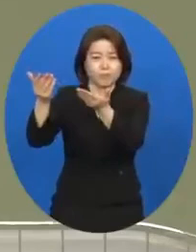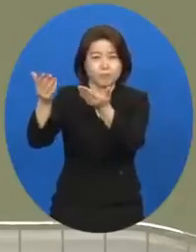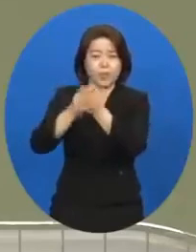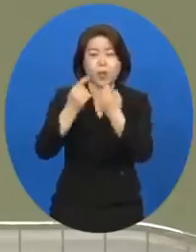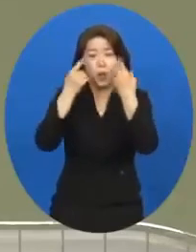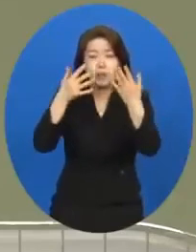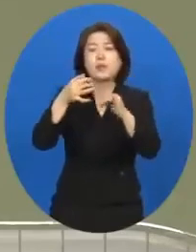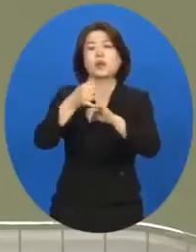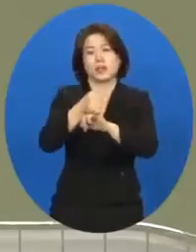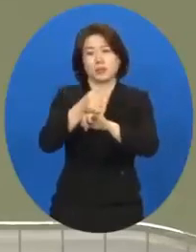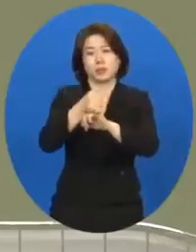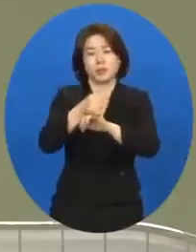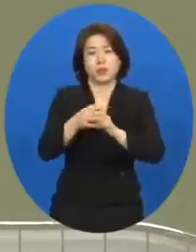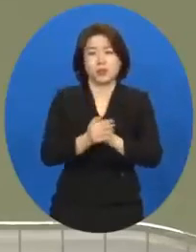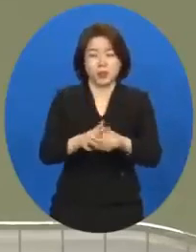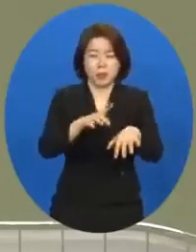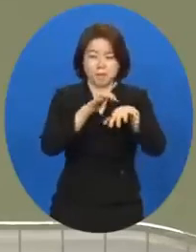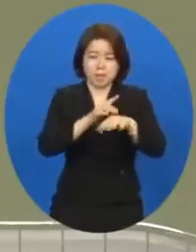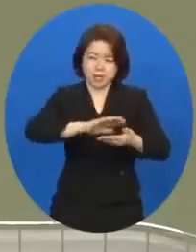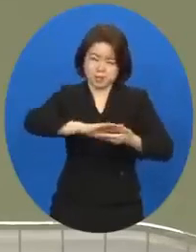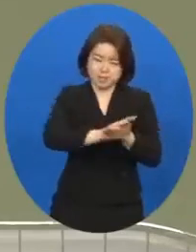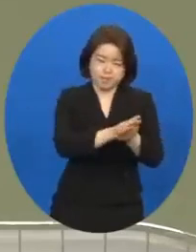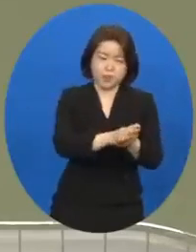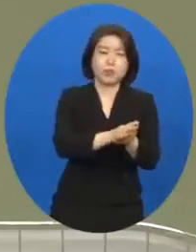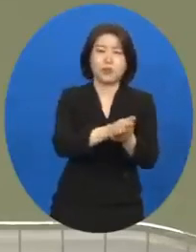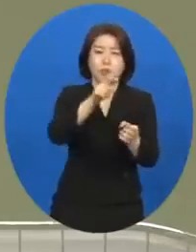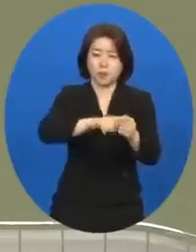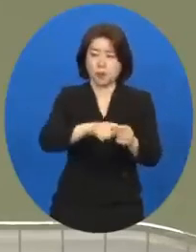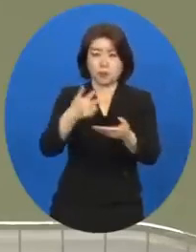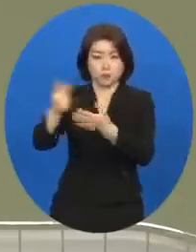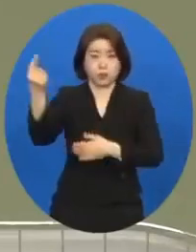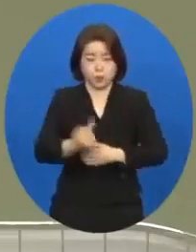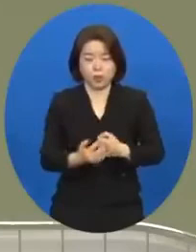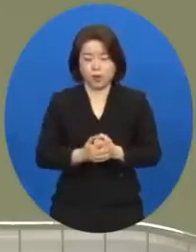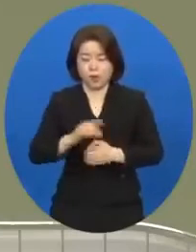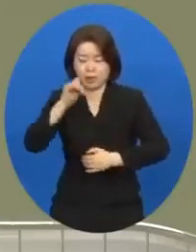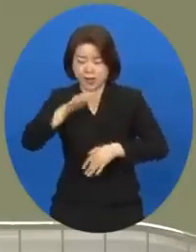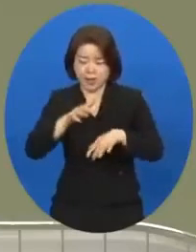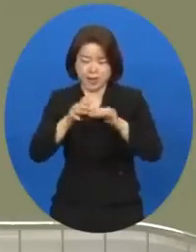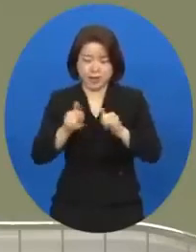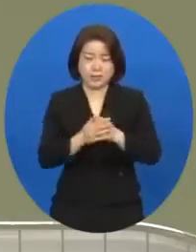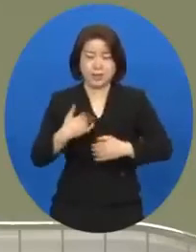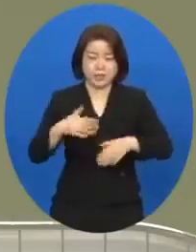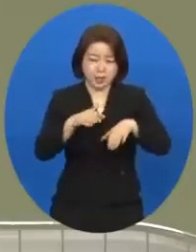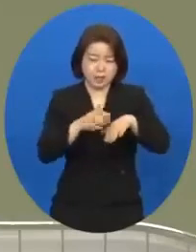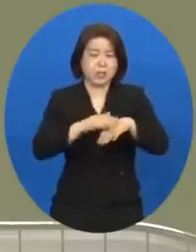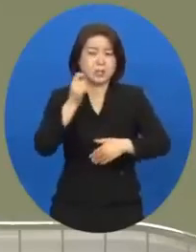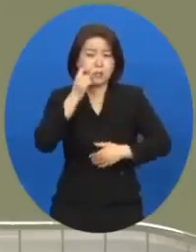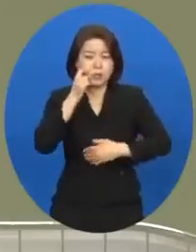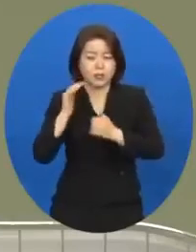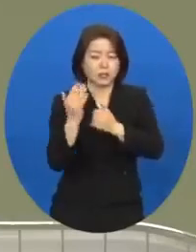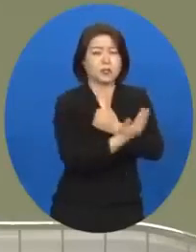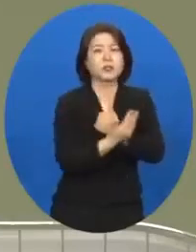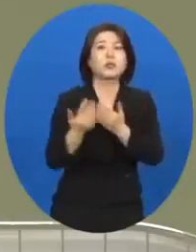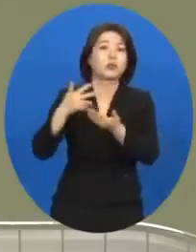약속하셨어요. 마귀를 멸하려고 주님이 오셨고 악한 자가 만지지도 못하게 우리를 지키신다고.